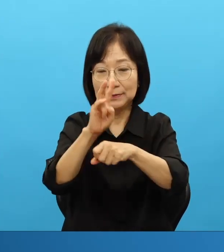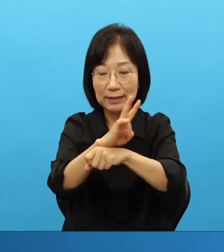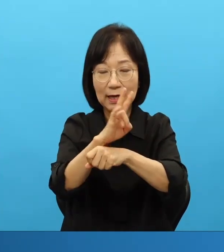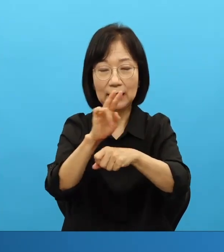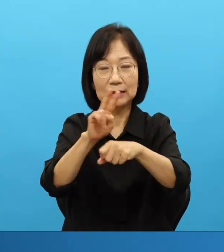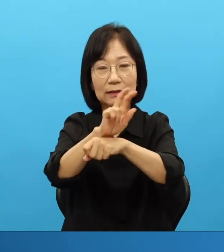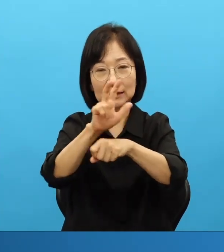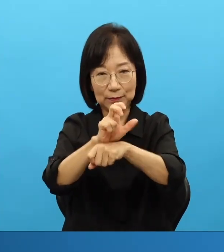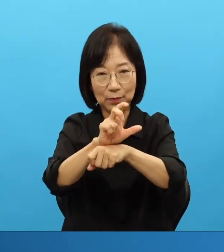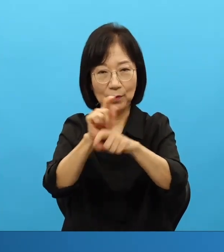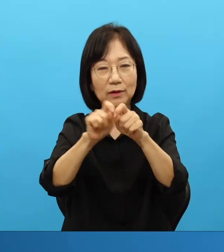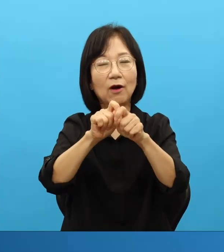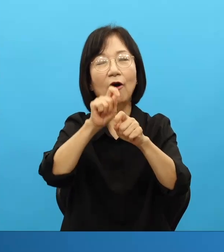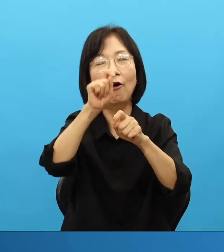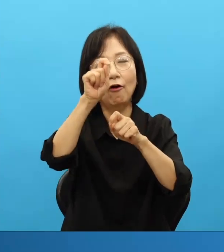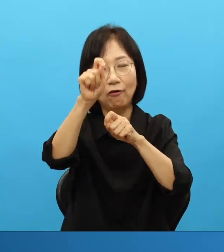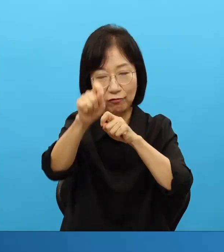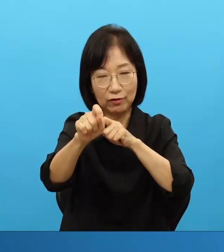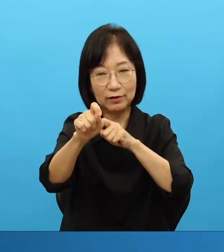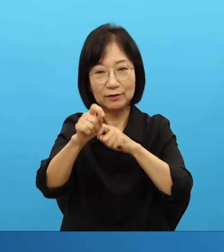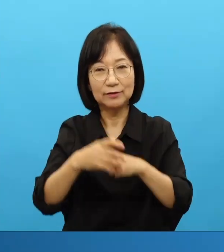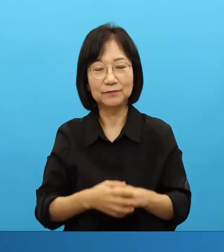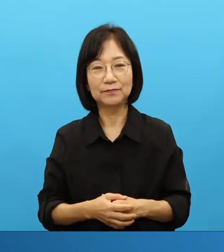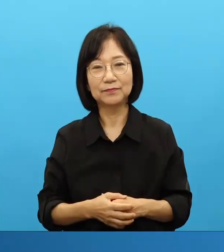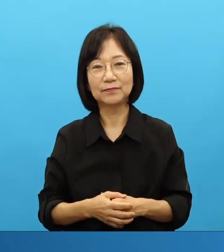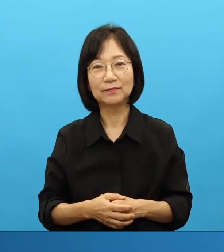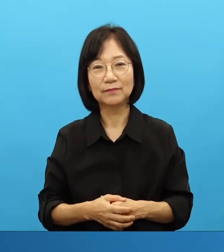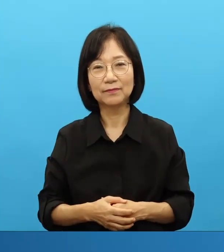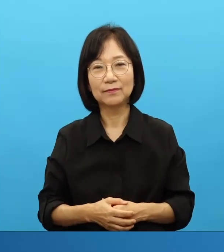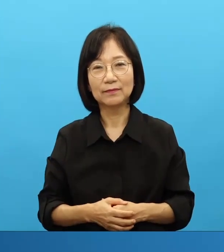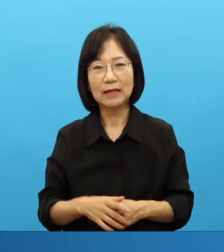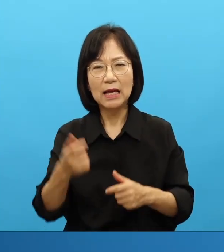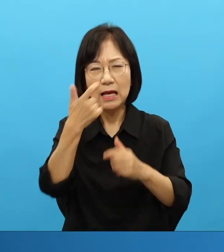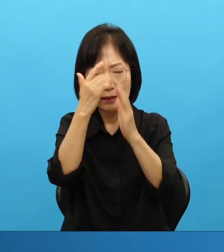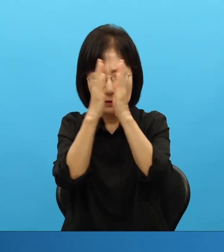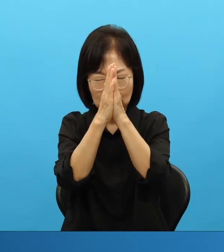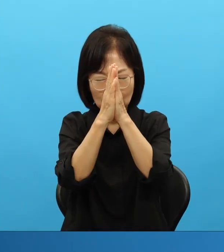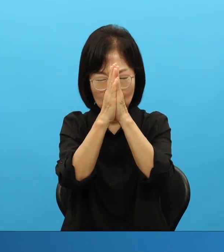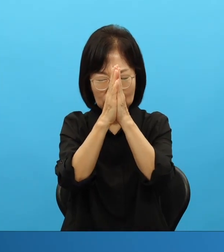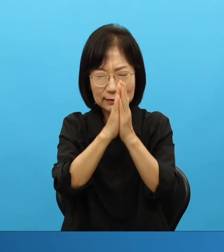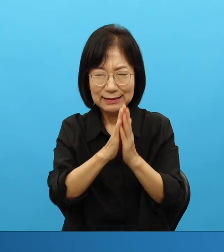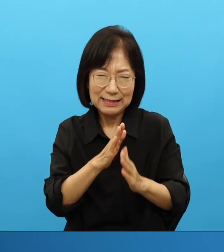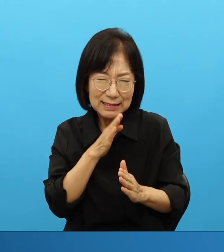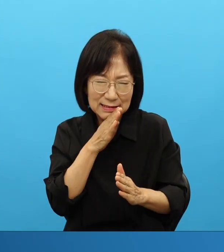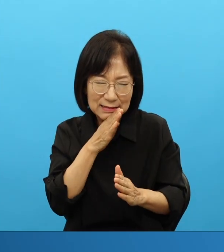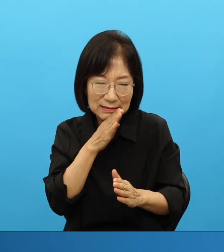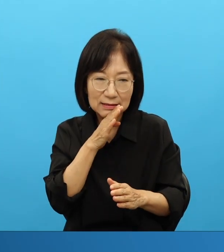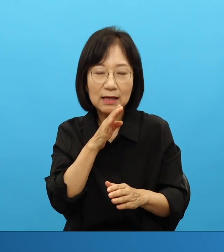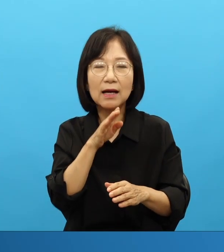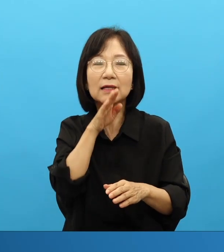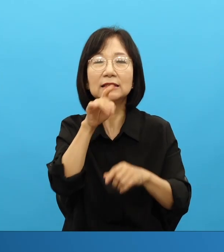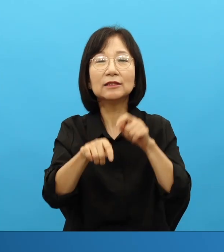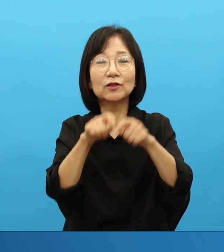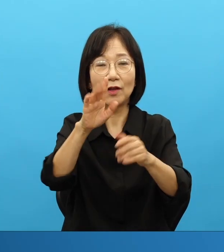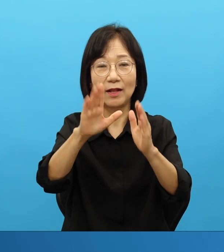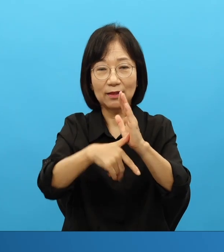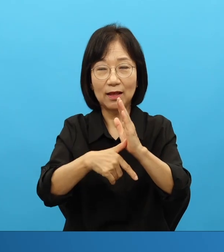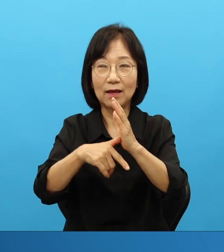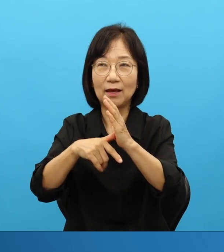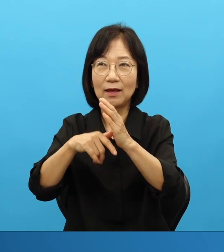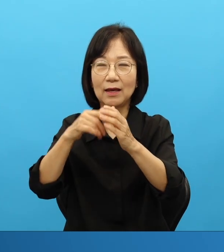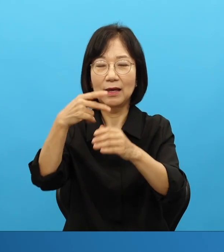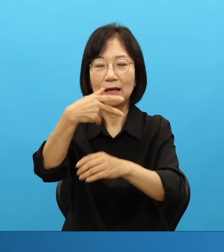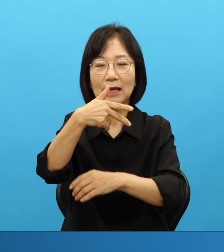완성 영원 누리는 겁니다. 기도가 실제로 실행이 될 때 작품이 나온다. 비밀이 다